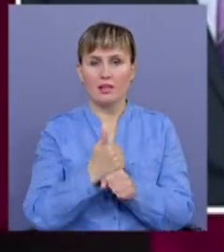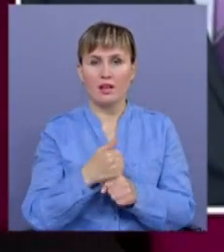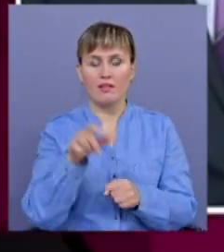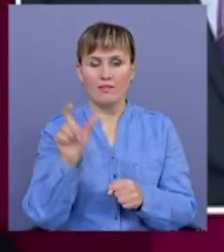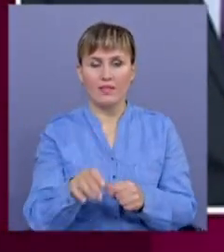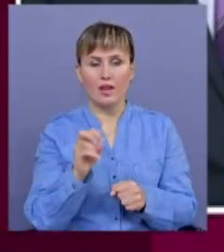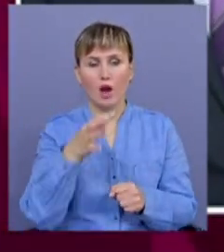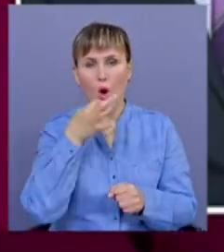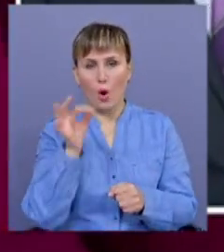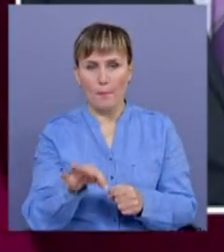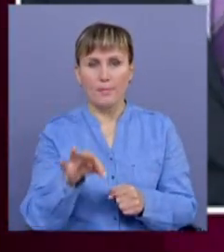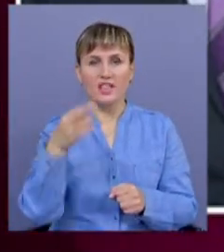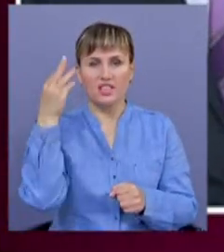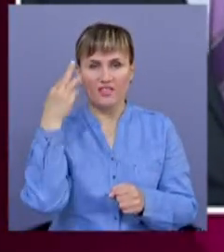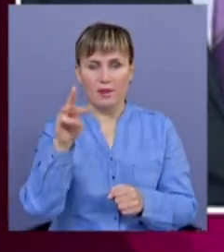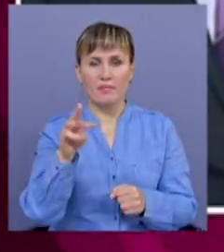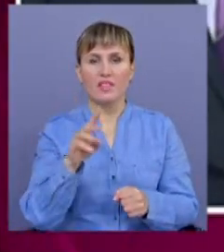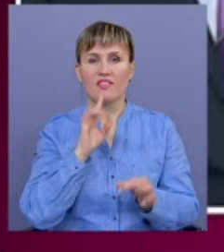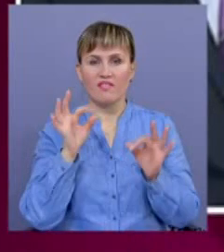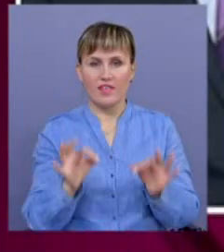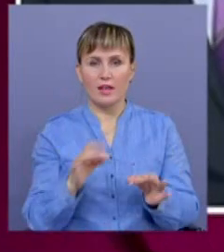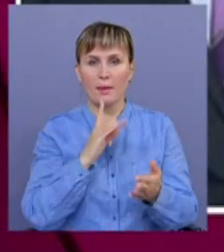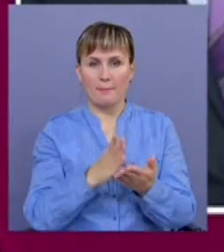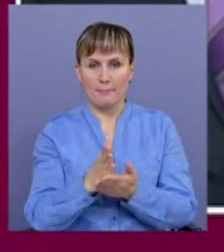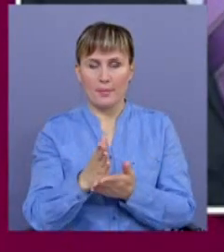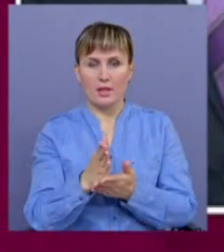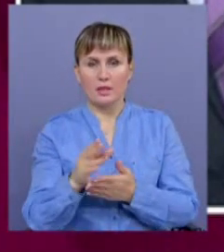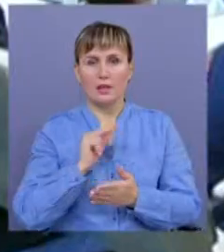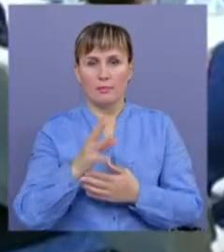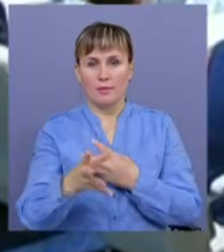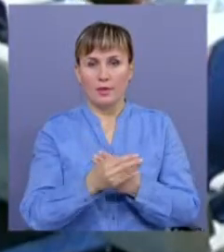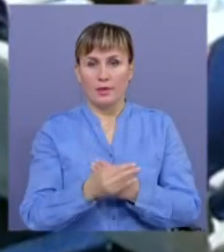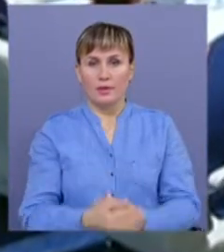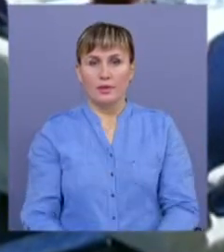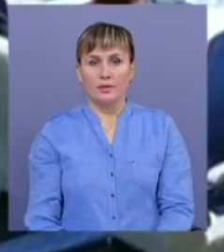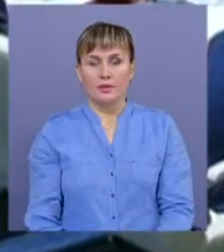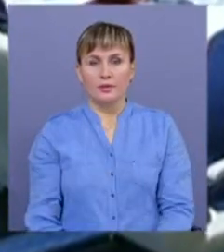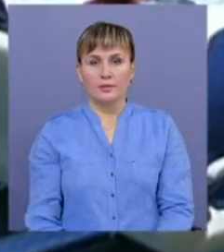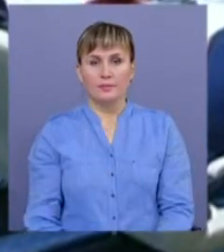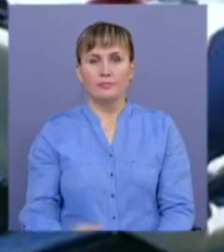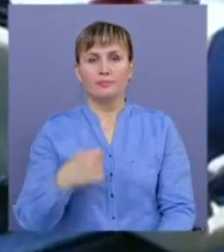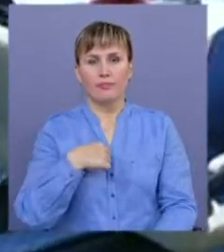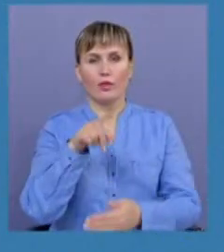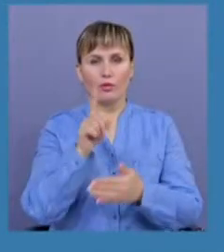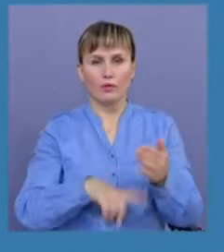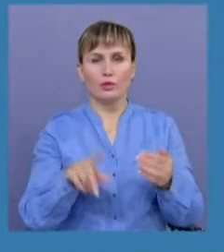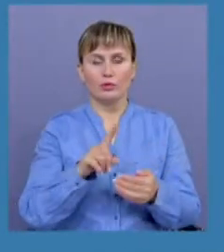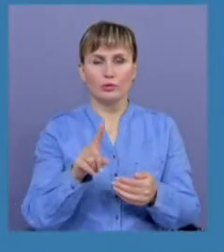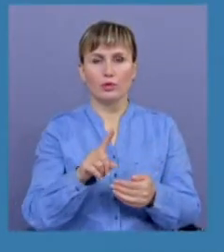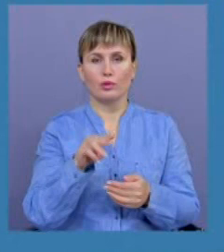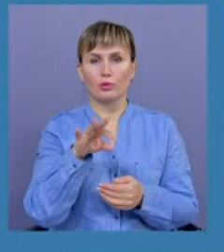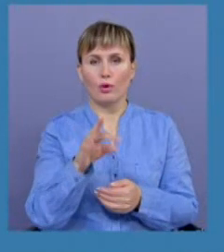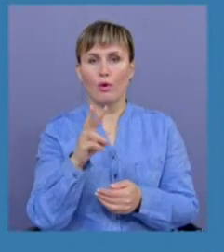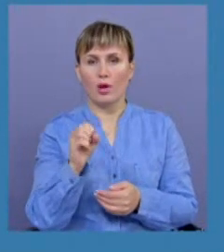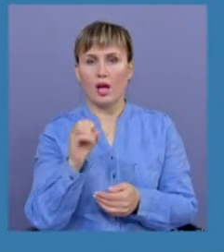как опытного, современного, верного политика и соратника. Я уверен, что Касым Жомарт Кемелевич